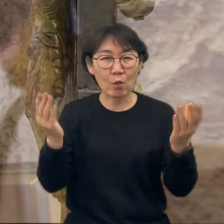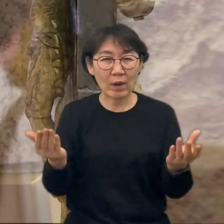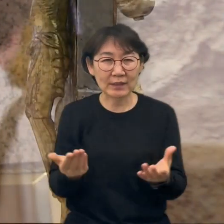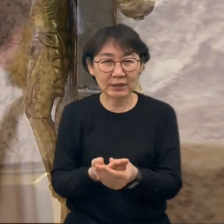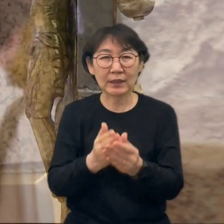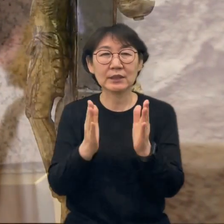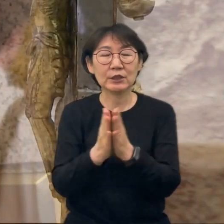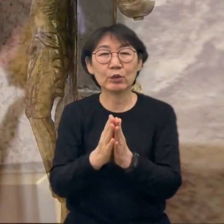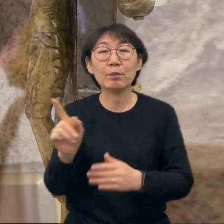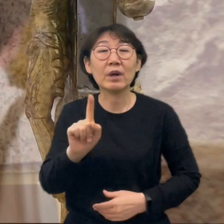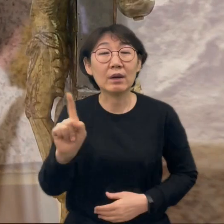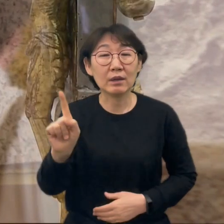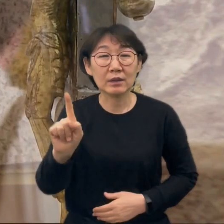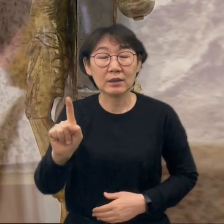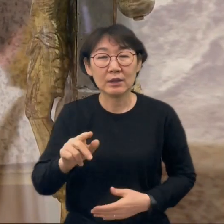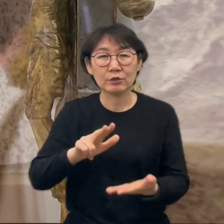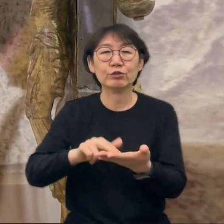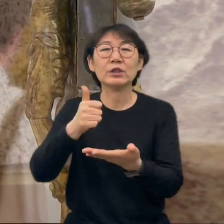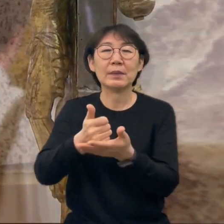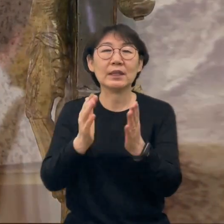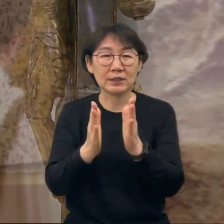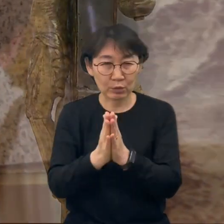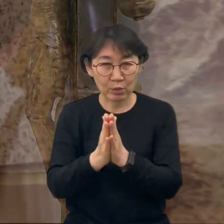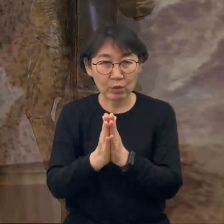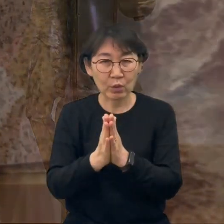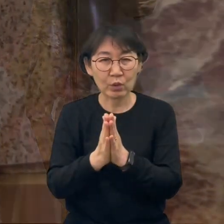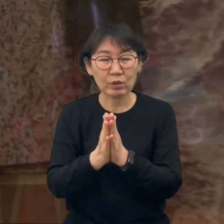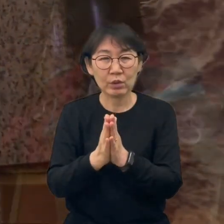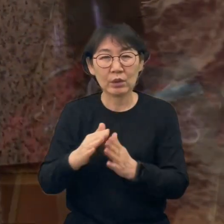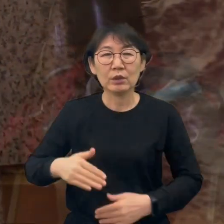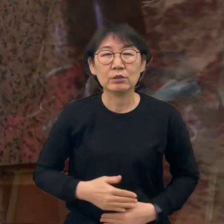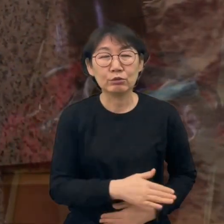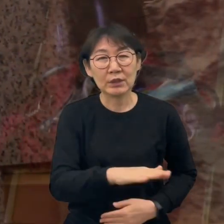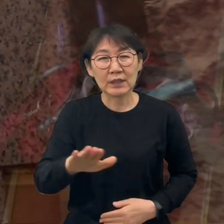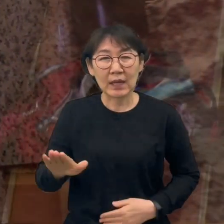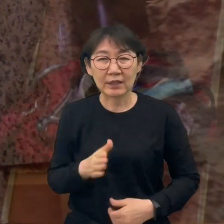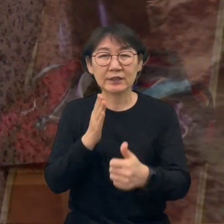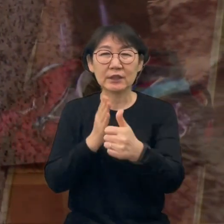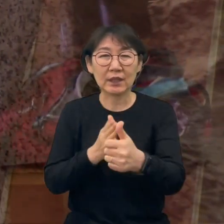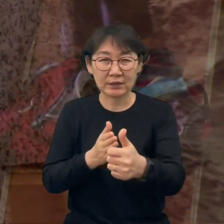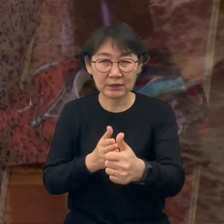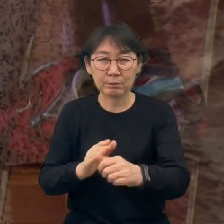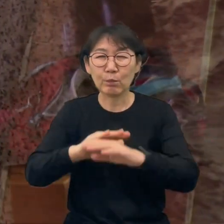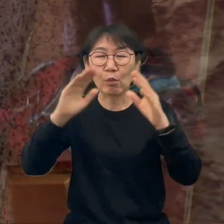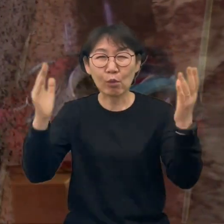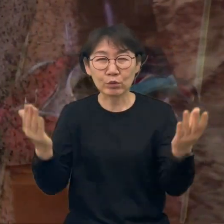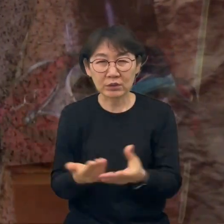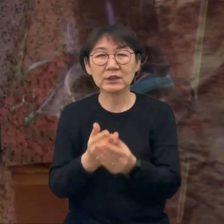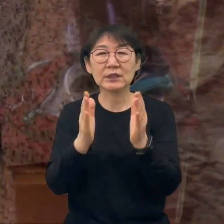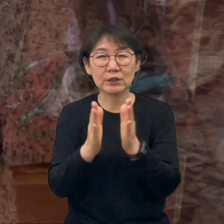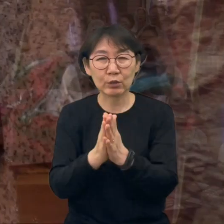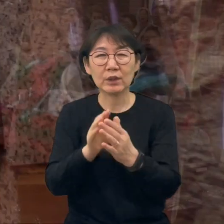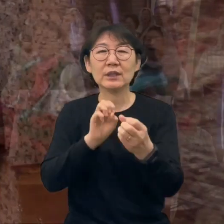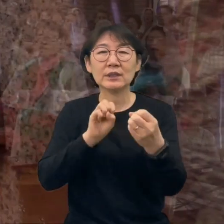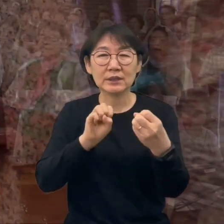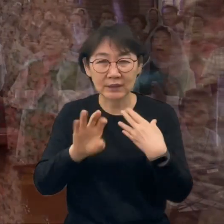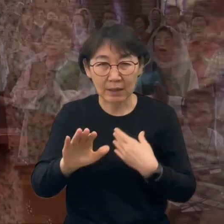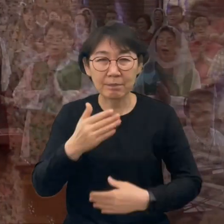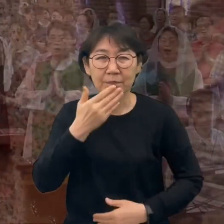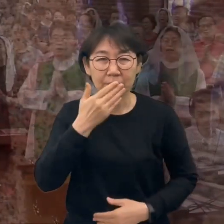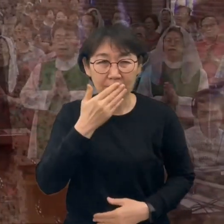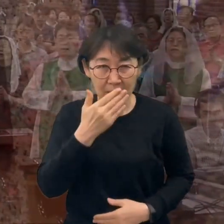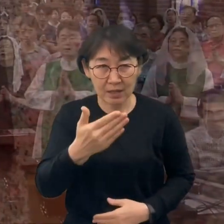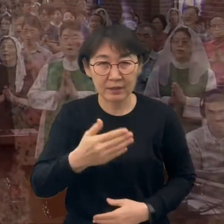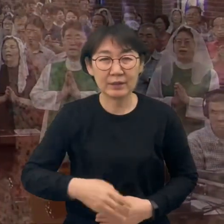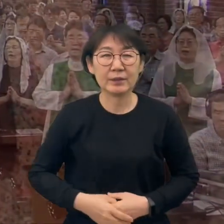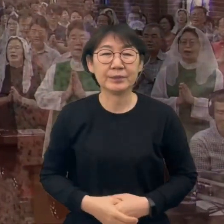가장 완전한 기도인 주님의 기도. 우리는 주님의 기도로 우리가 청할 수 있는 모든 것을 청하고 우리가 청한